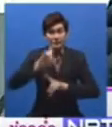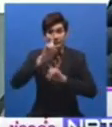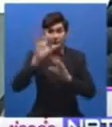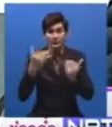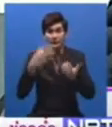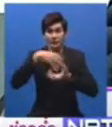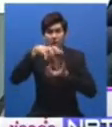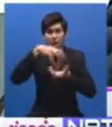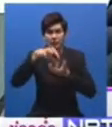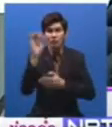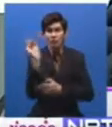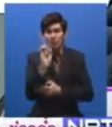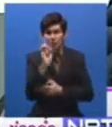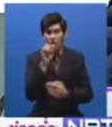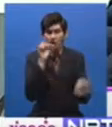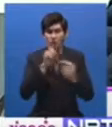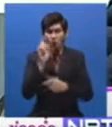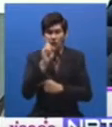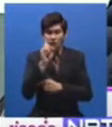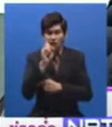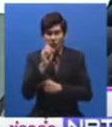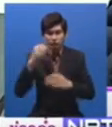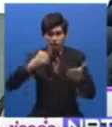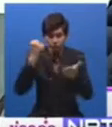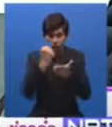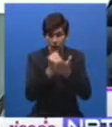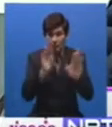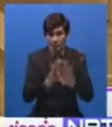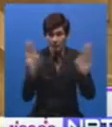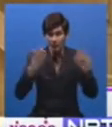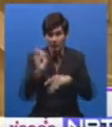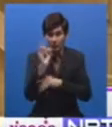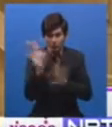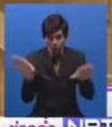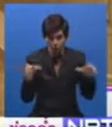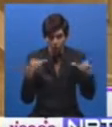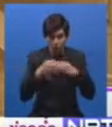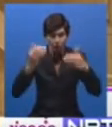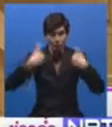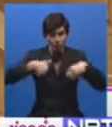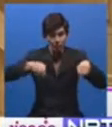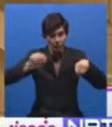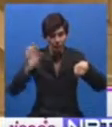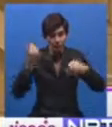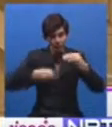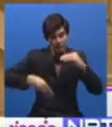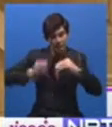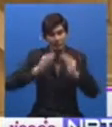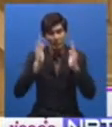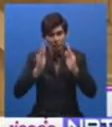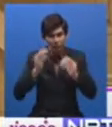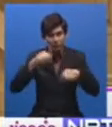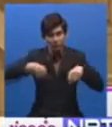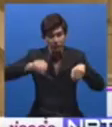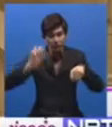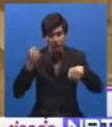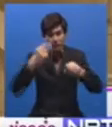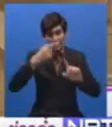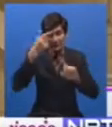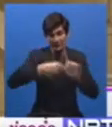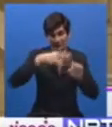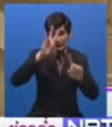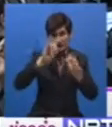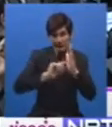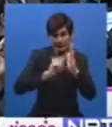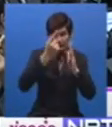ระองค์เปิดเผยว่าหลังจากที่ได้เปิดให้ลงทะเบียนขอจัดตั้งวินใหม่และเพิ่มผู้ขับขี่ในวินเดิมตั้งแต่เดือนกรกฎาค